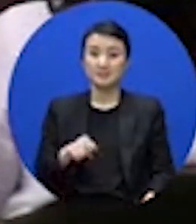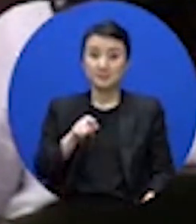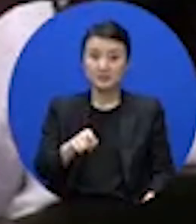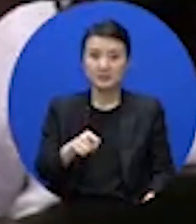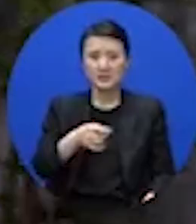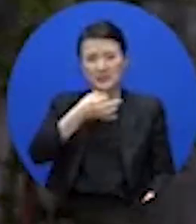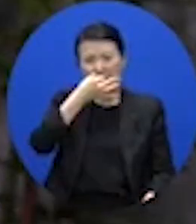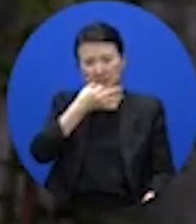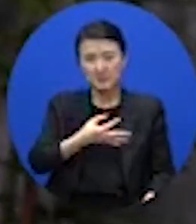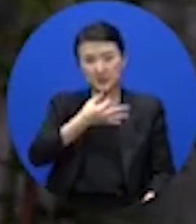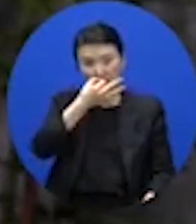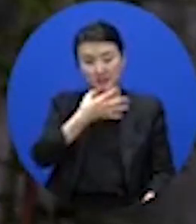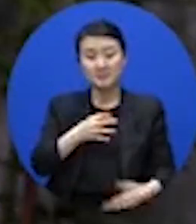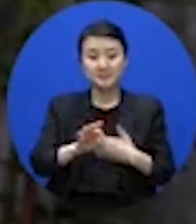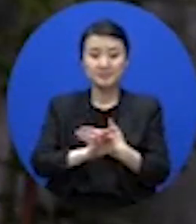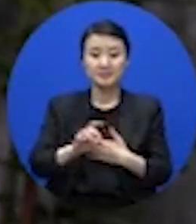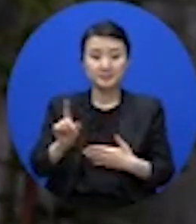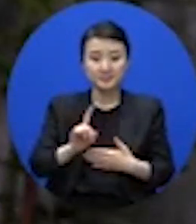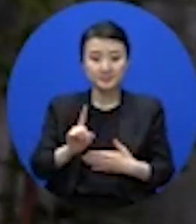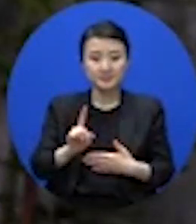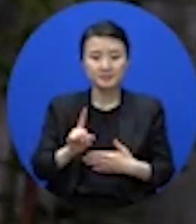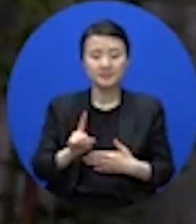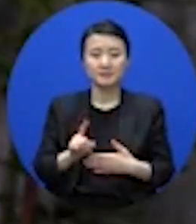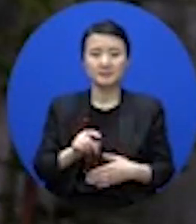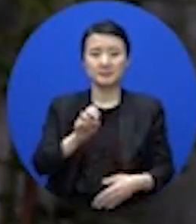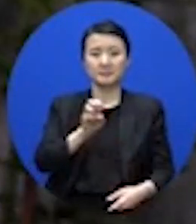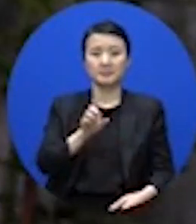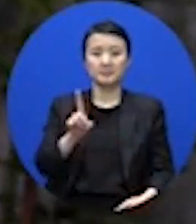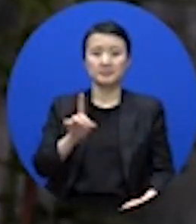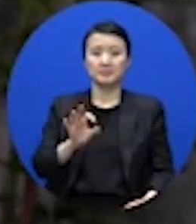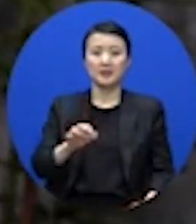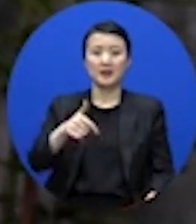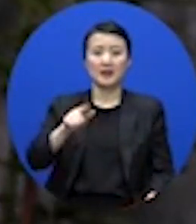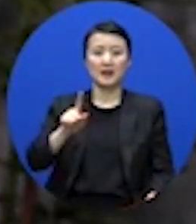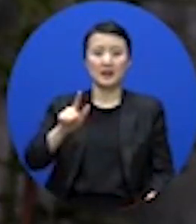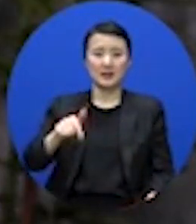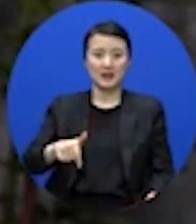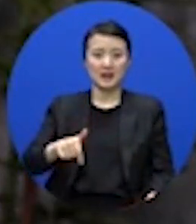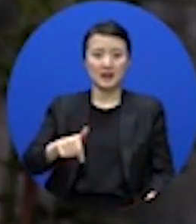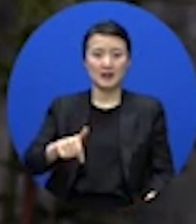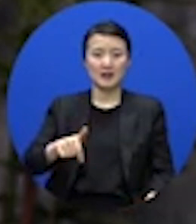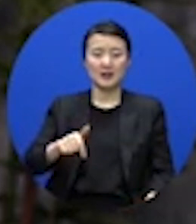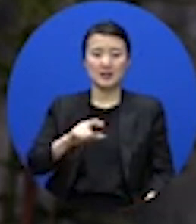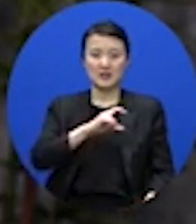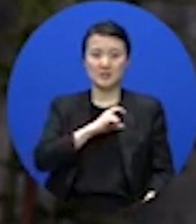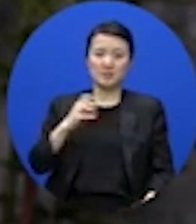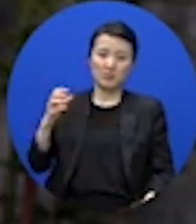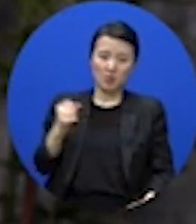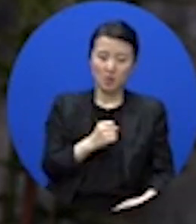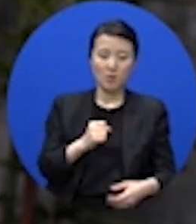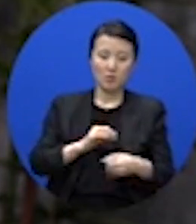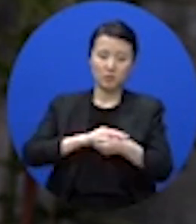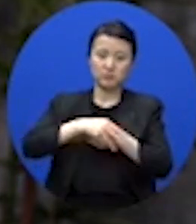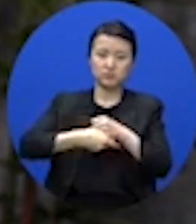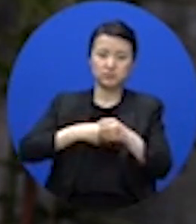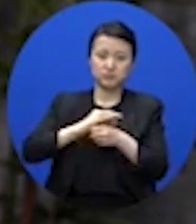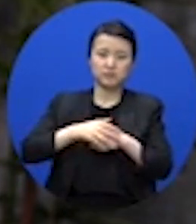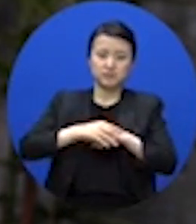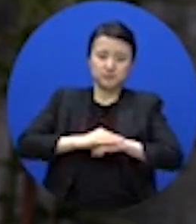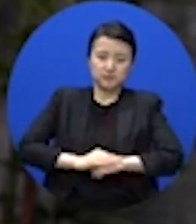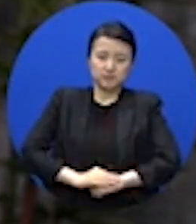힘든 거일수록 망각이라는 포장지를 꽁꽁 싸서요, 그 안에 다